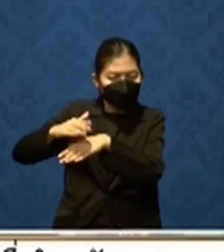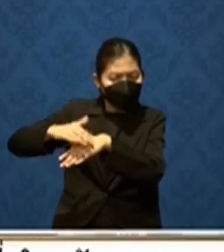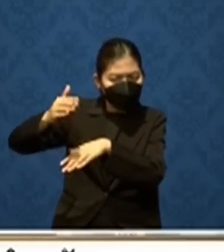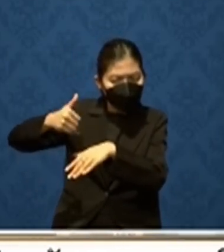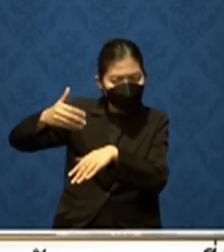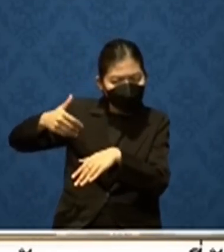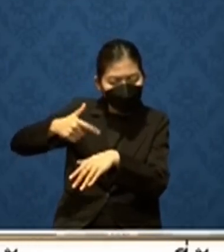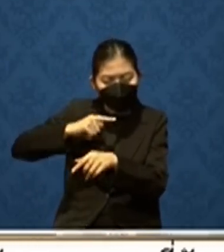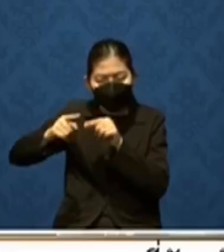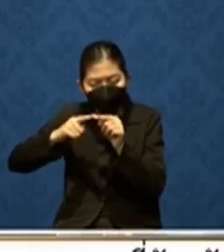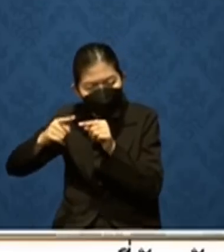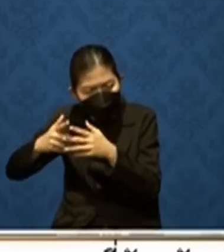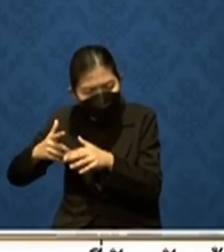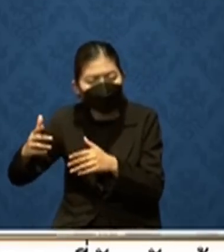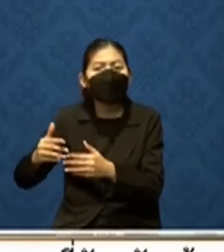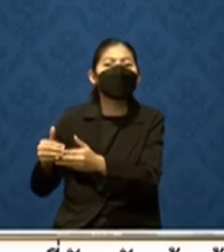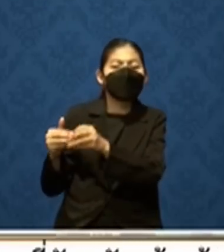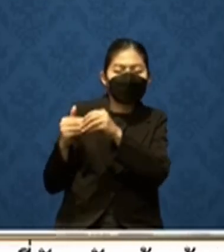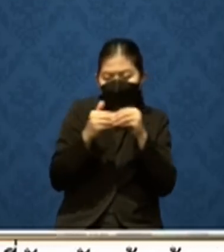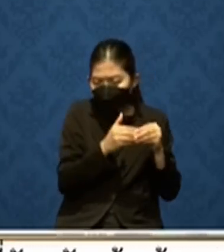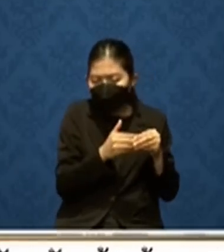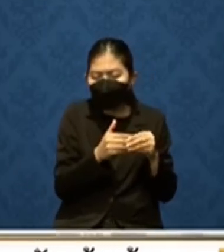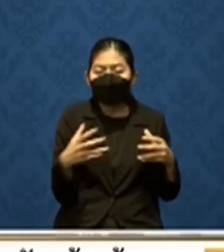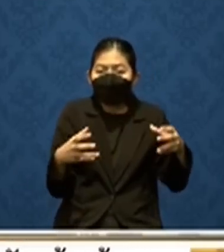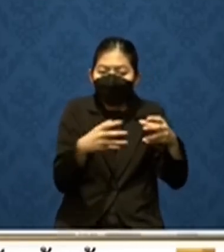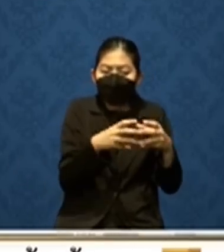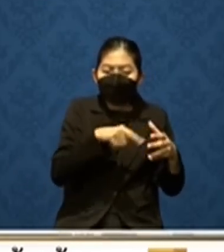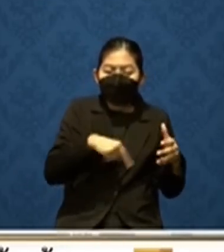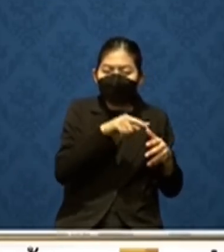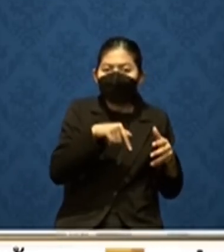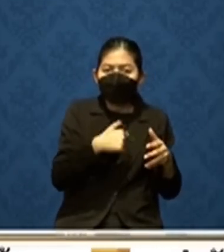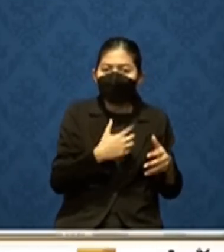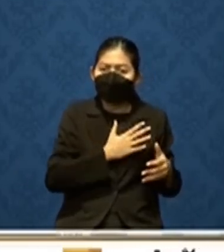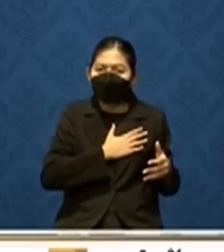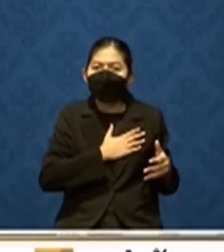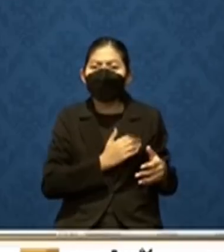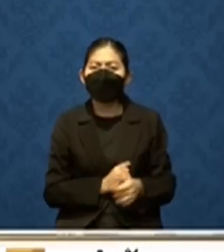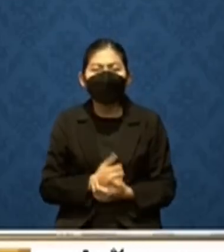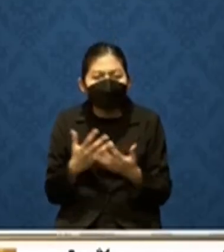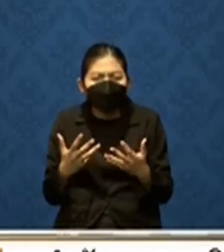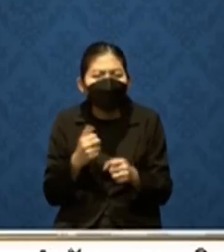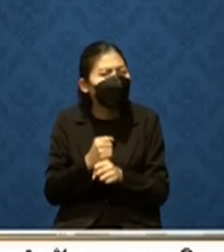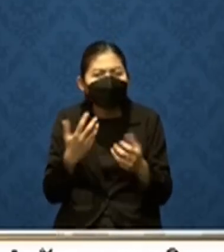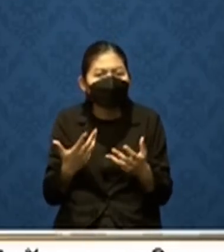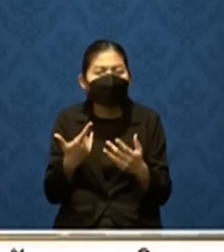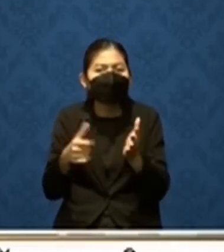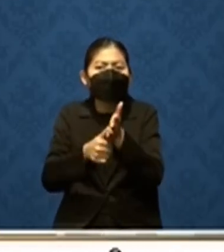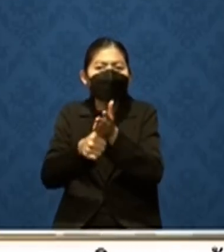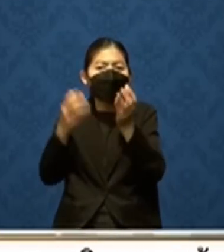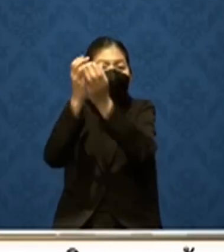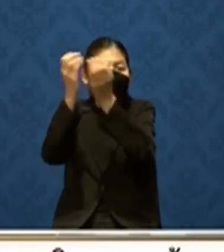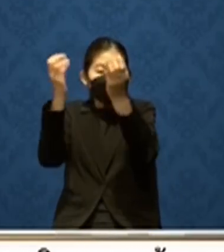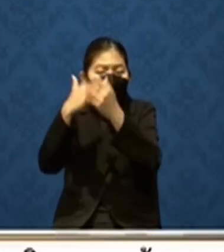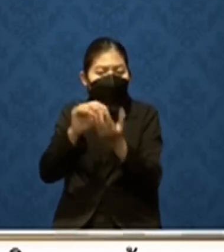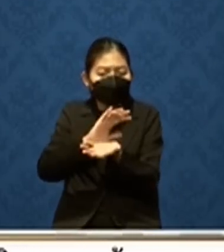ได้รับทำลานครับมันเป็นไปได้อย่างไรครับเราแก้ไขรัฐธรรมนูญเปลี่ยน